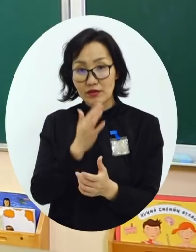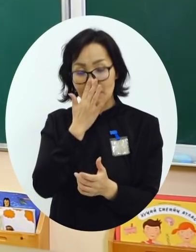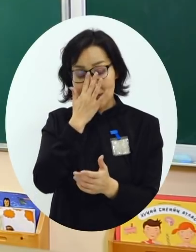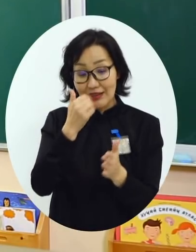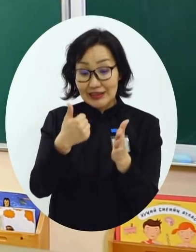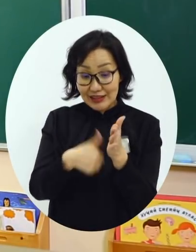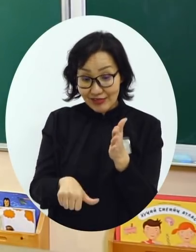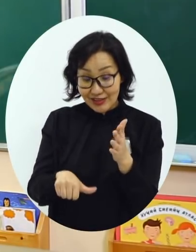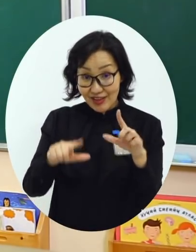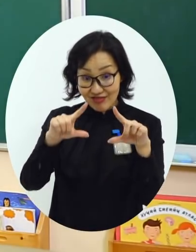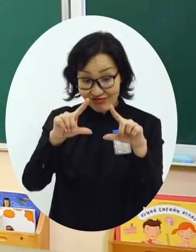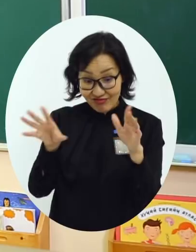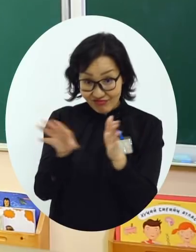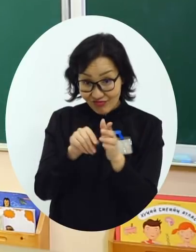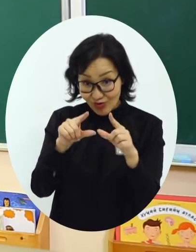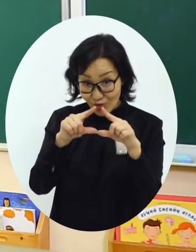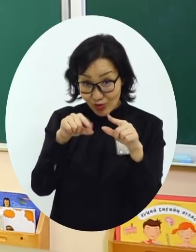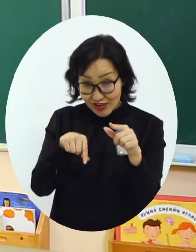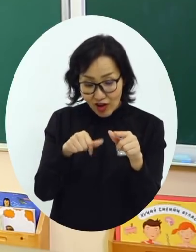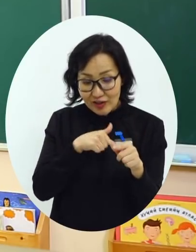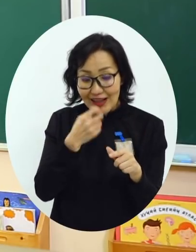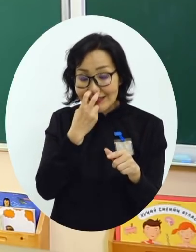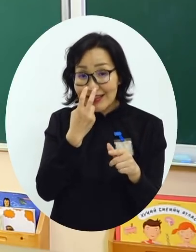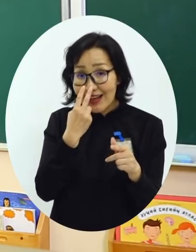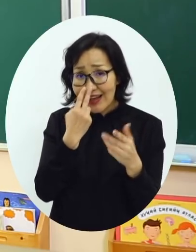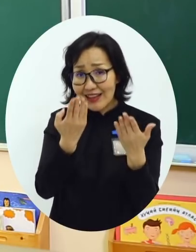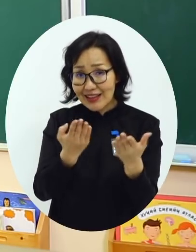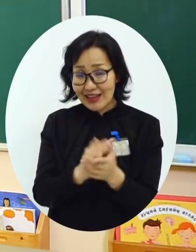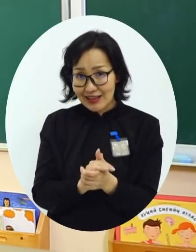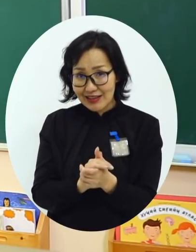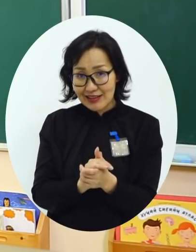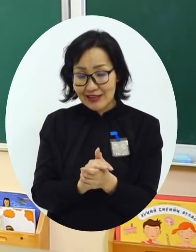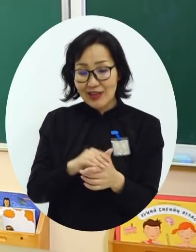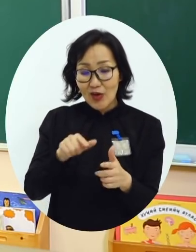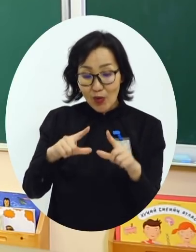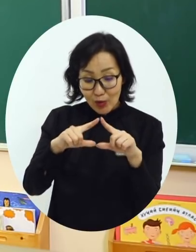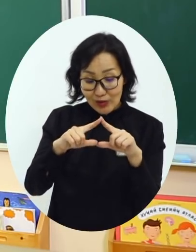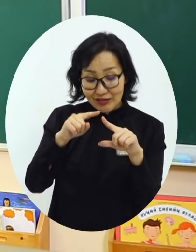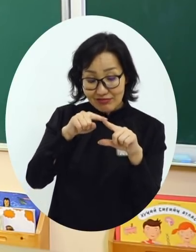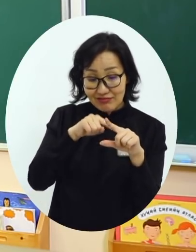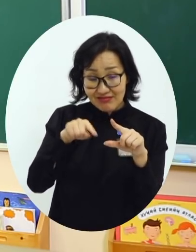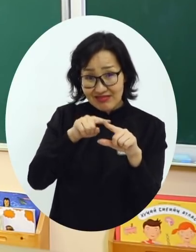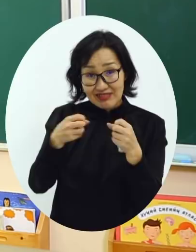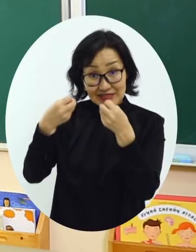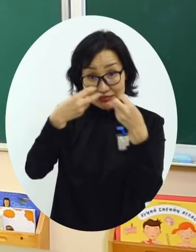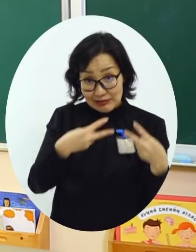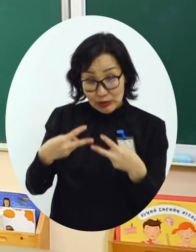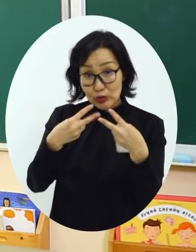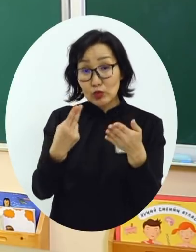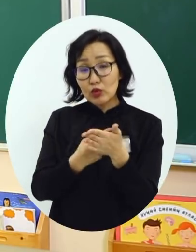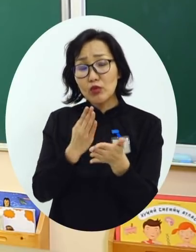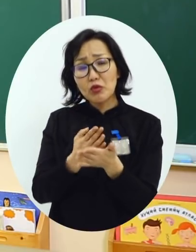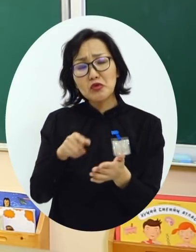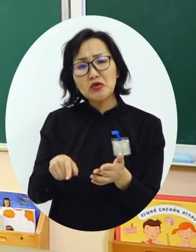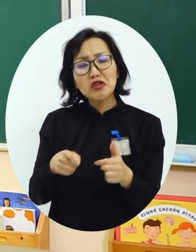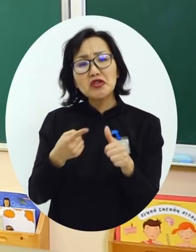За, дэвтэртээ зурсан гурвалжнуудаа бүгдээрээ ажиглаарай. За, гурван тал нь гурвуулаад тэнцүү зурсан хүүхдүүд энэ